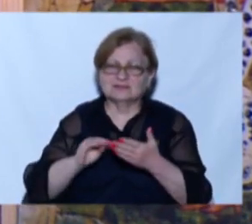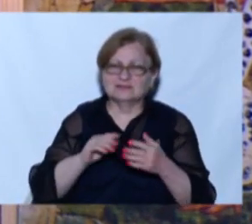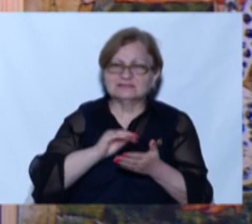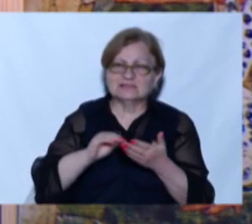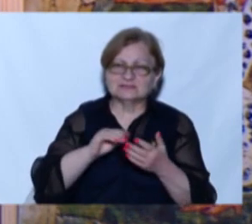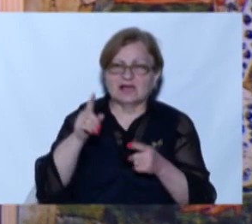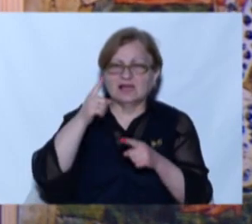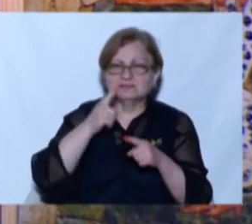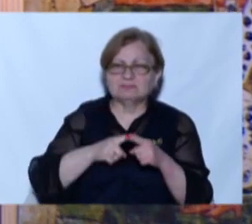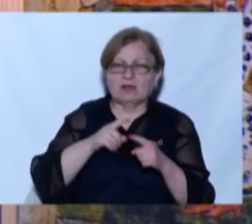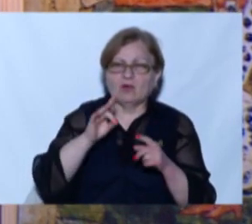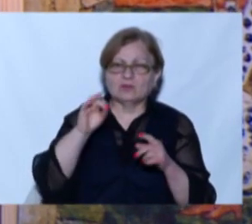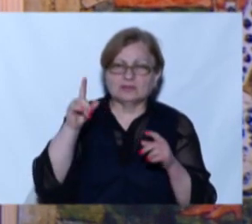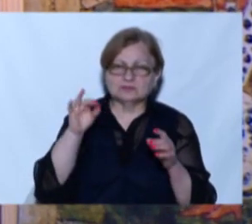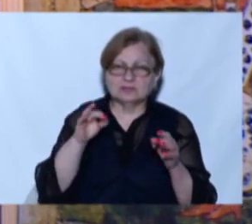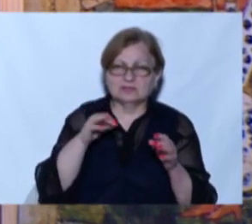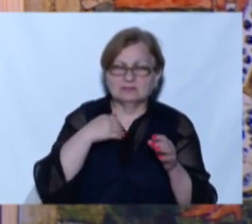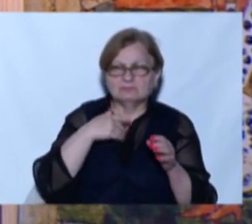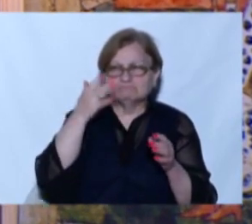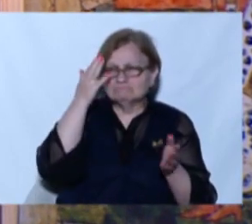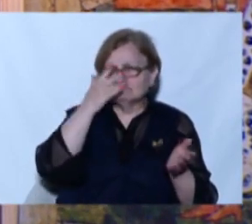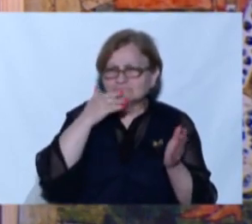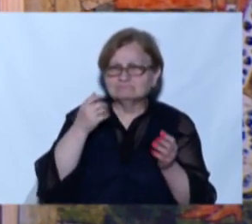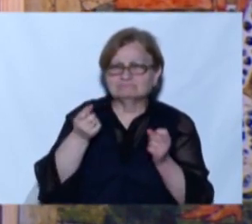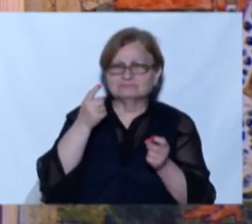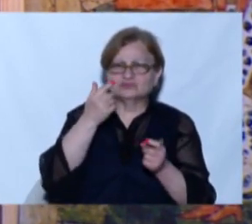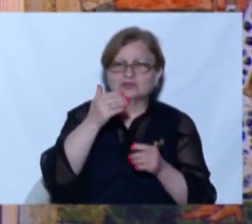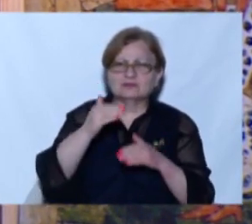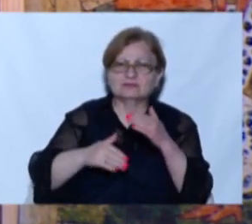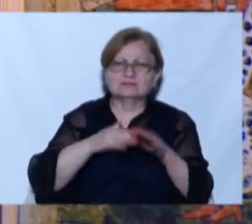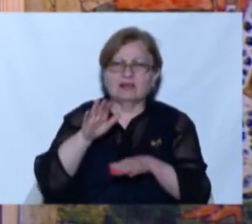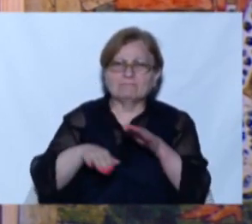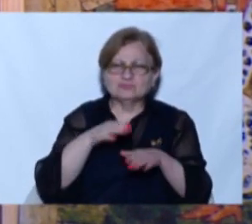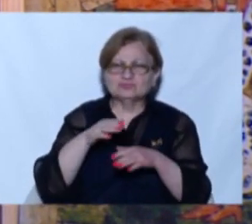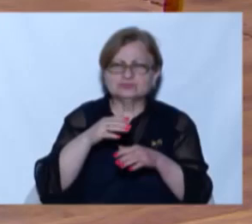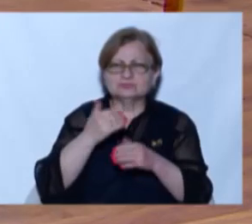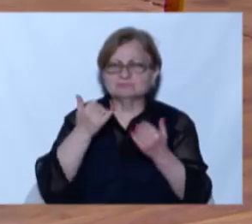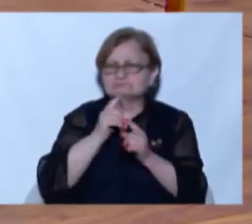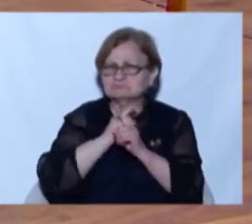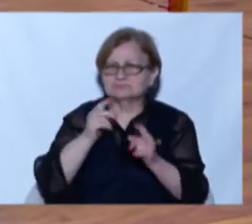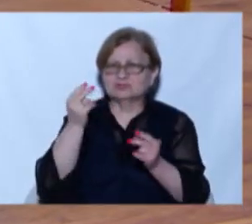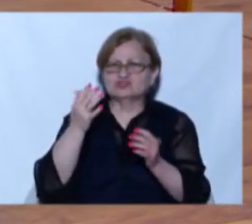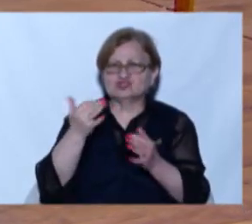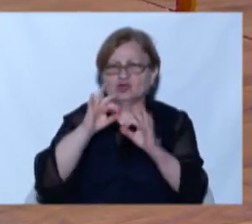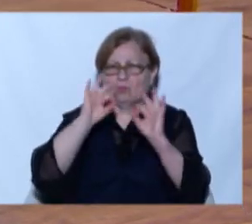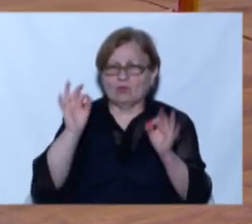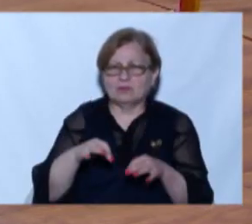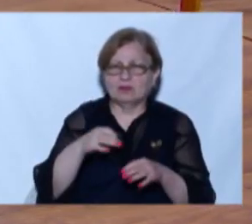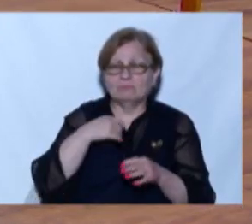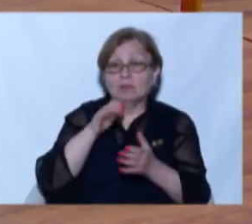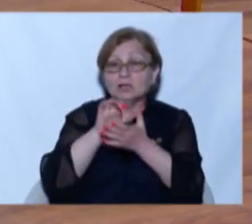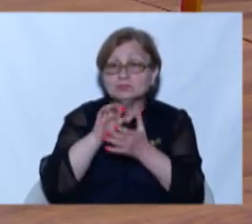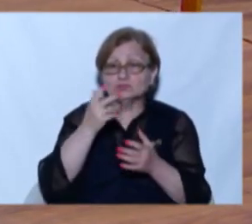რეზო, რასაოცარია. ასე მეჩვენება შენი ყოველი ნაბიჯი თავისებური შემოქმედებაა. მე ხომ გიცნობდი როგორც